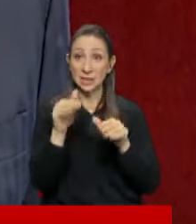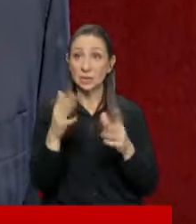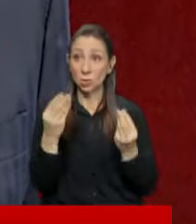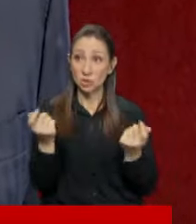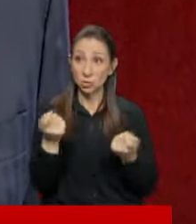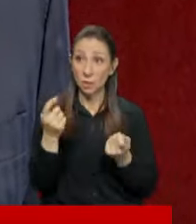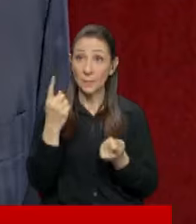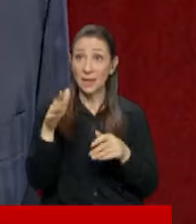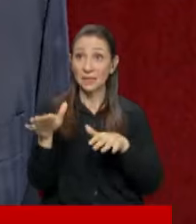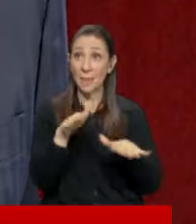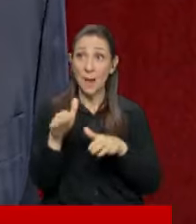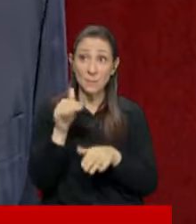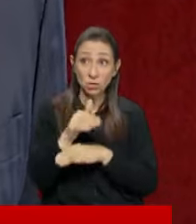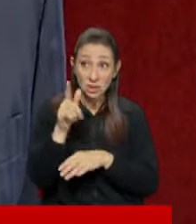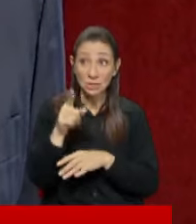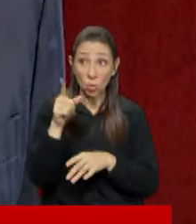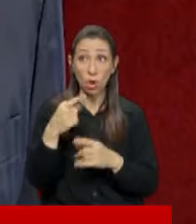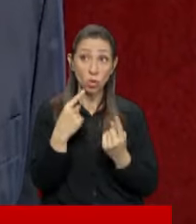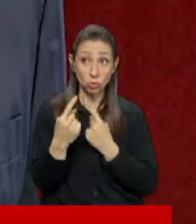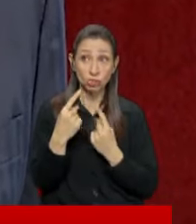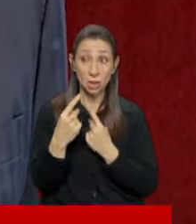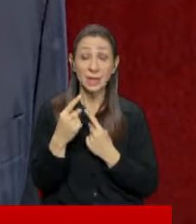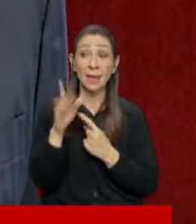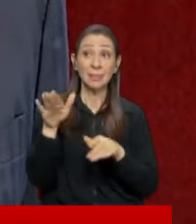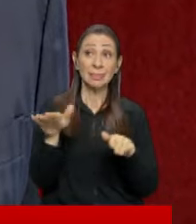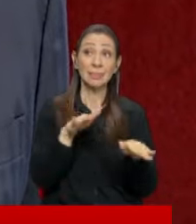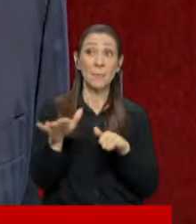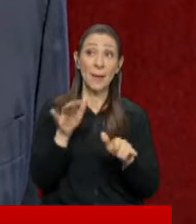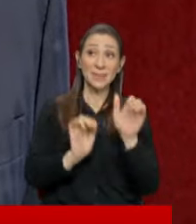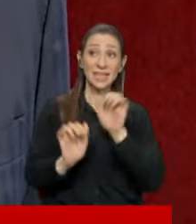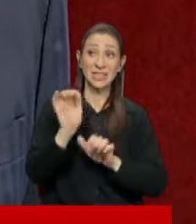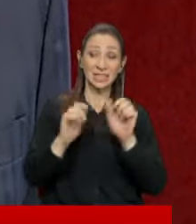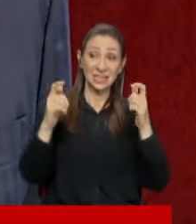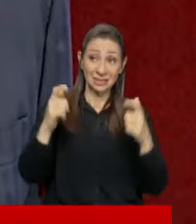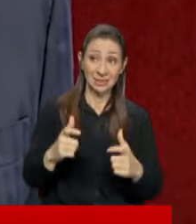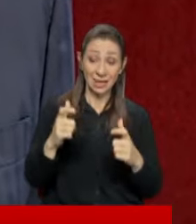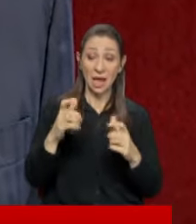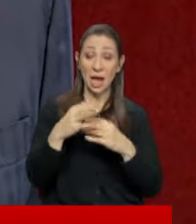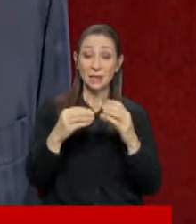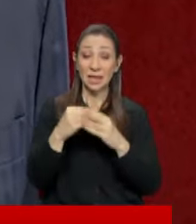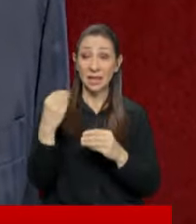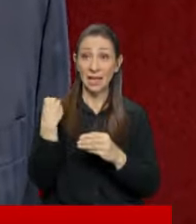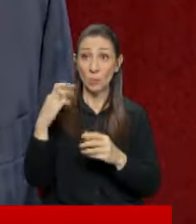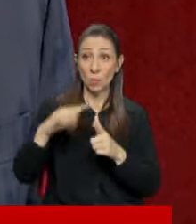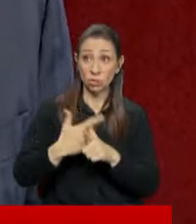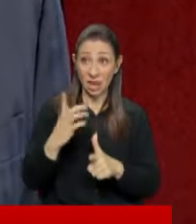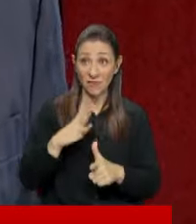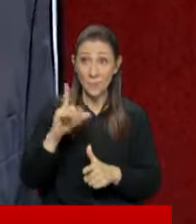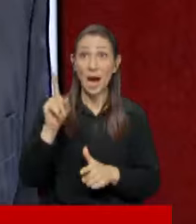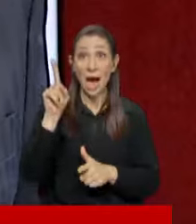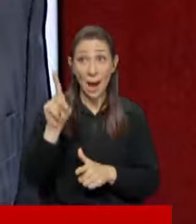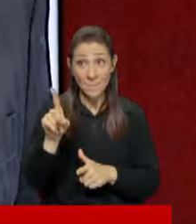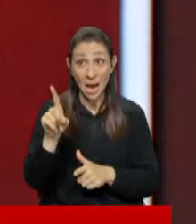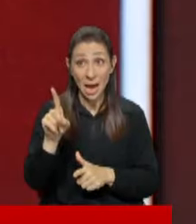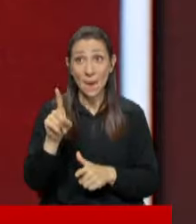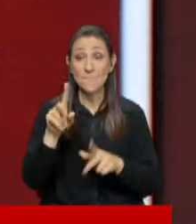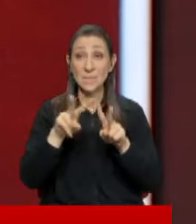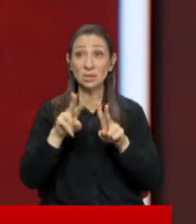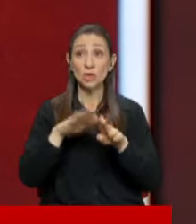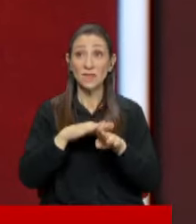olmaya çalışıyorsunuz. Bir de deprem yaşadınız. Onu da konuşacağız. Deprem dirençli kentler için Adana'da yeni projeler var mı? Fakat evet.